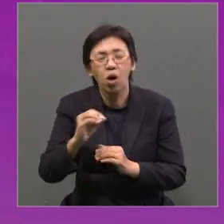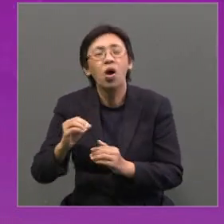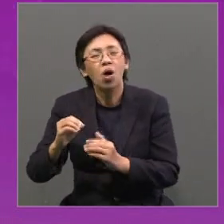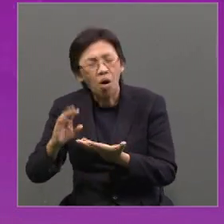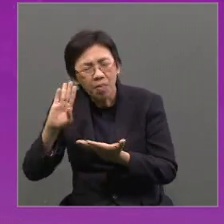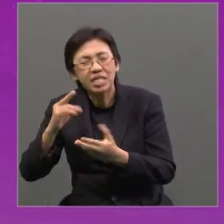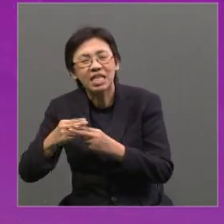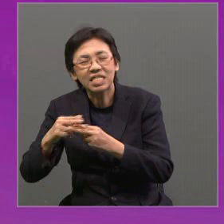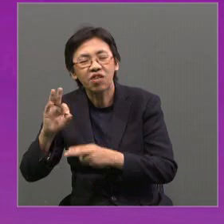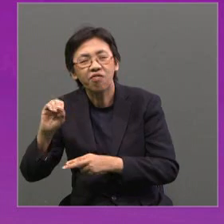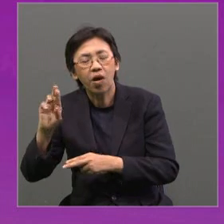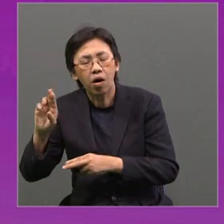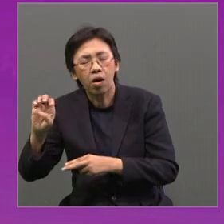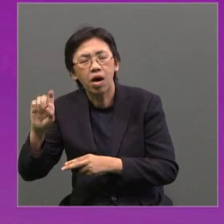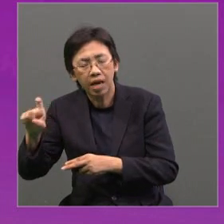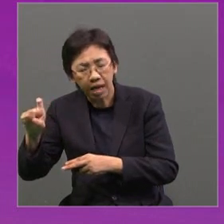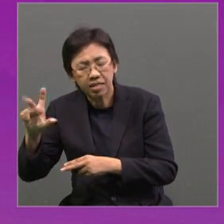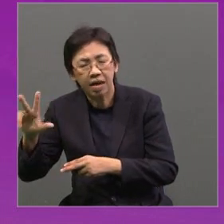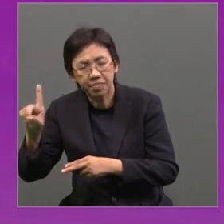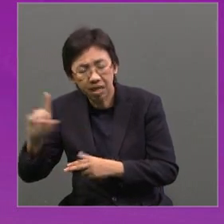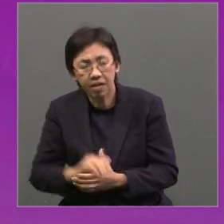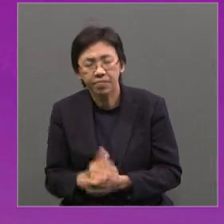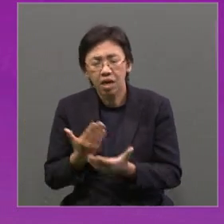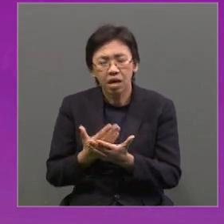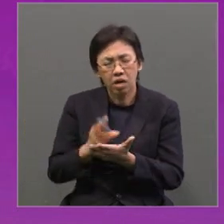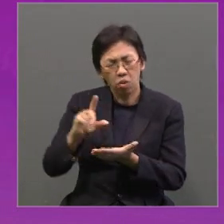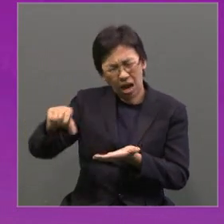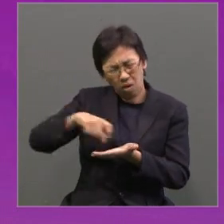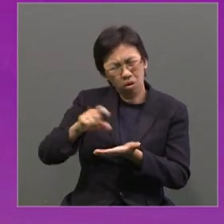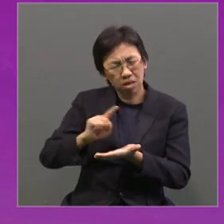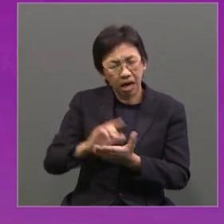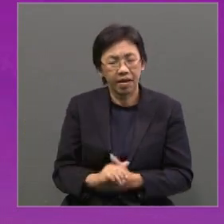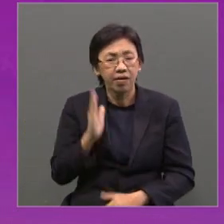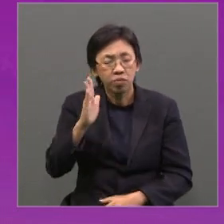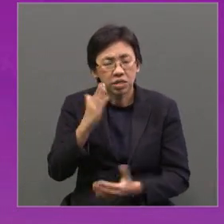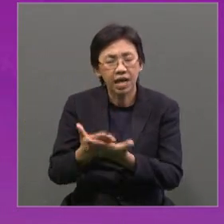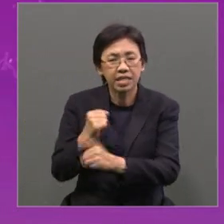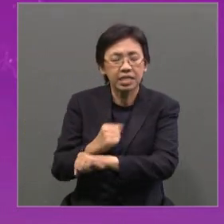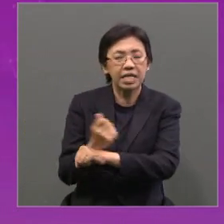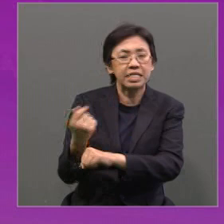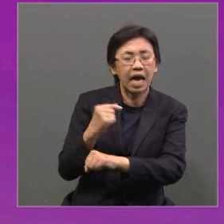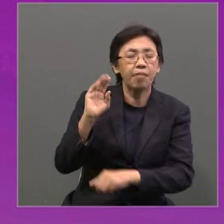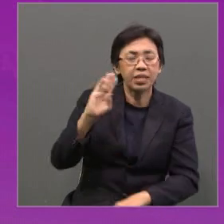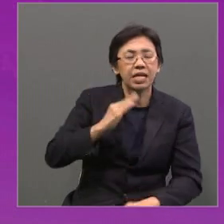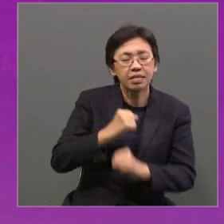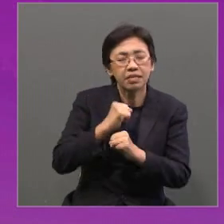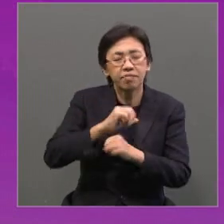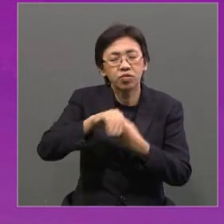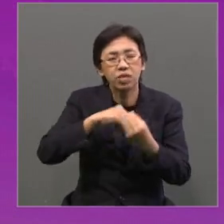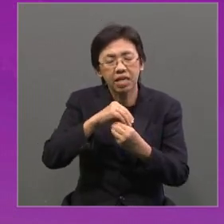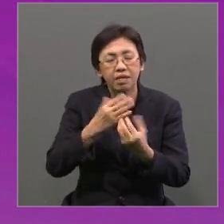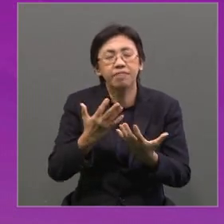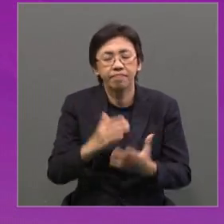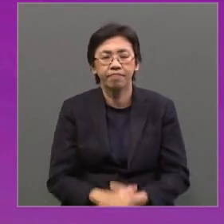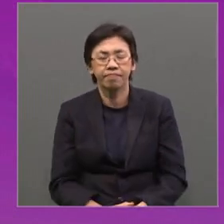ที่มีเงิน6ล้านเข้ามาที่บัญชีของฟิล์มจากบัญชีของอภิรักษ์เนี่ยเป็นเพราะว่าอภิรักษ์ได้มาจ้างบริษัทของฟิล์มทำธุรกิจเกม